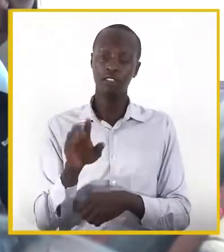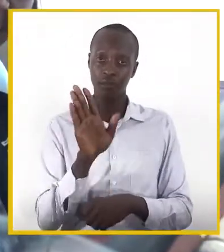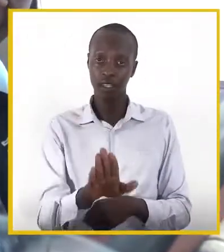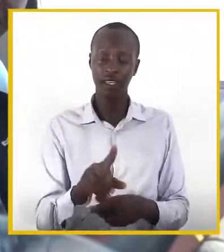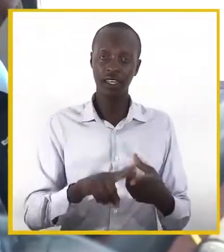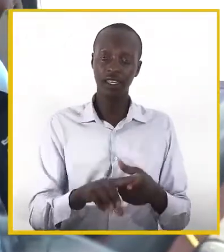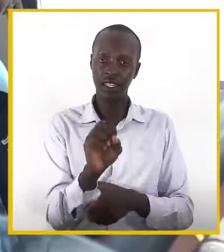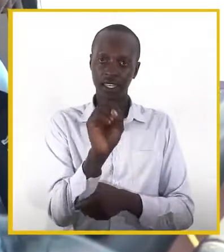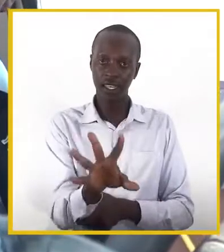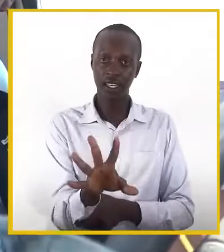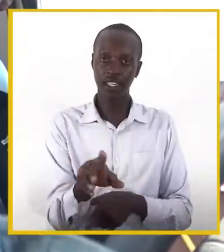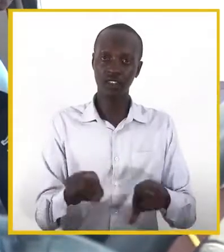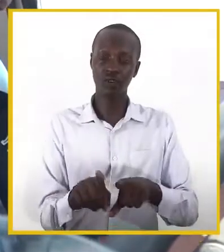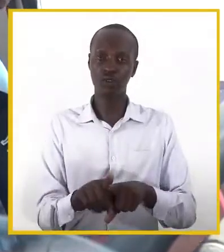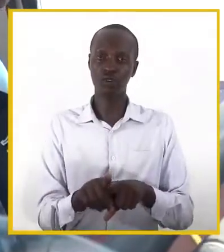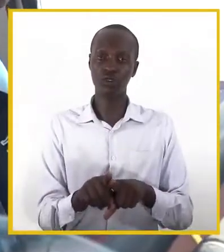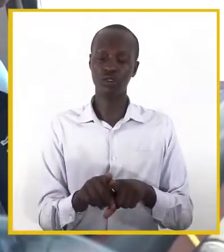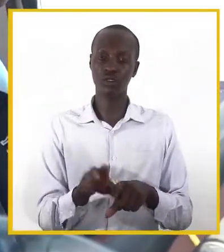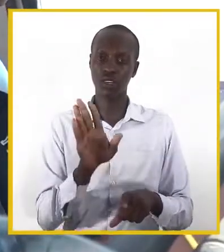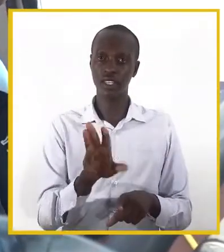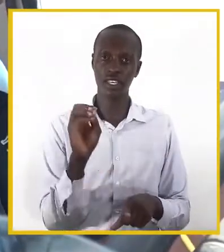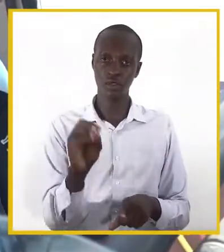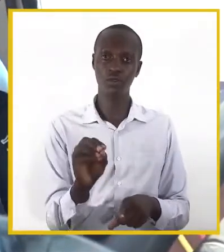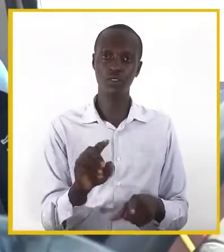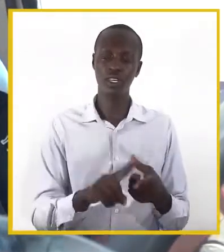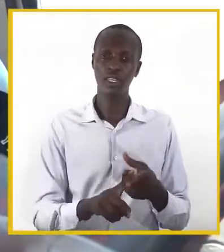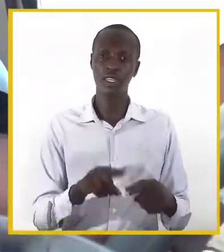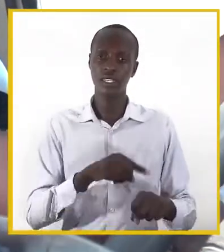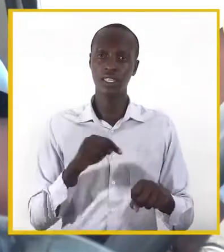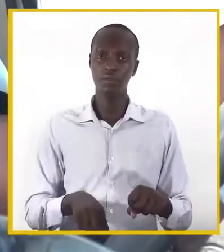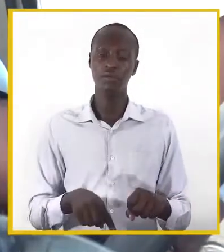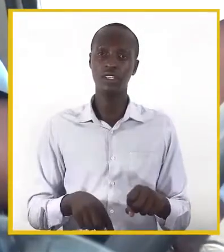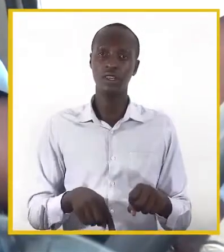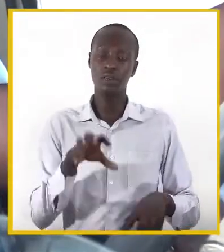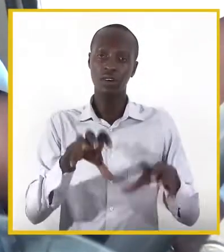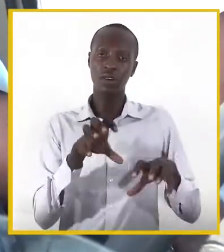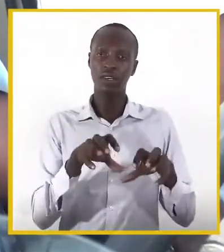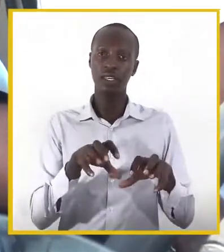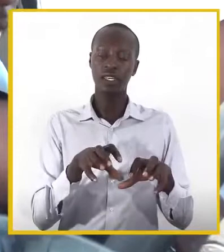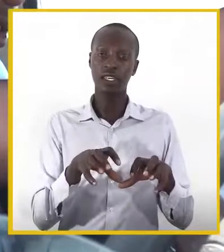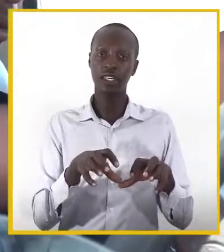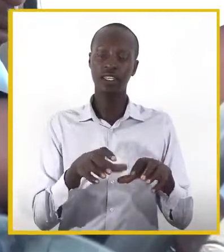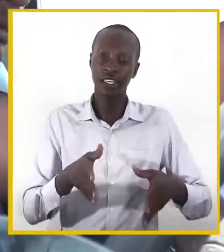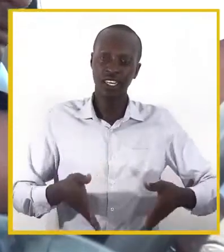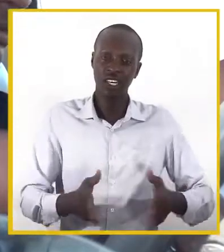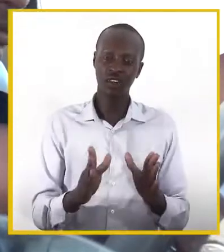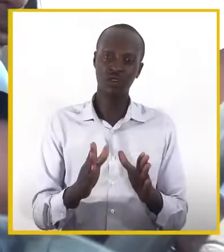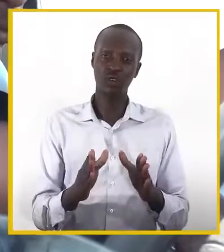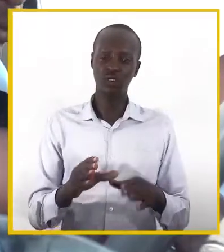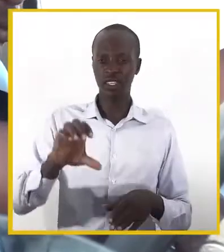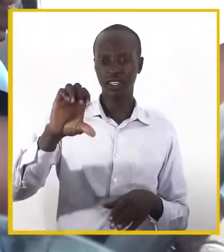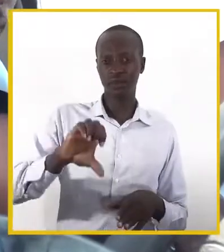aripo, malaitsi unofanira kunge une malaitsi ako ekuti ukuona. Izvezvi inguva yerain season, murodhi mune